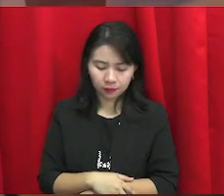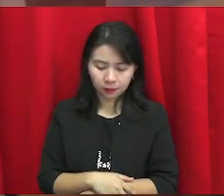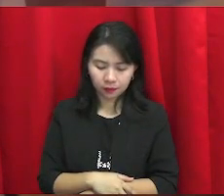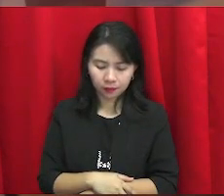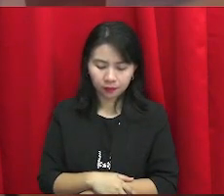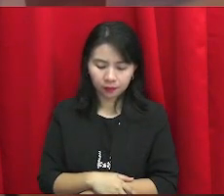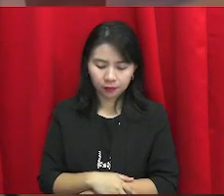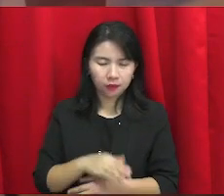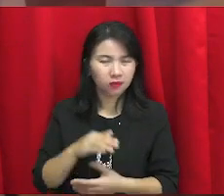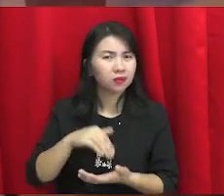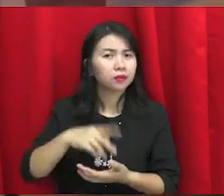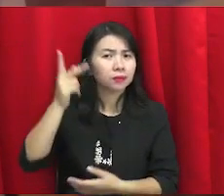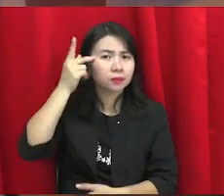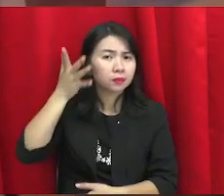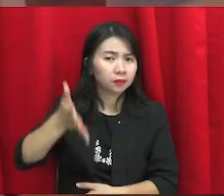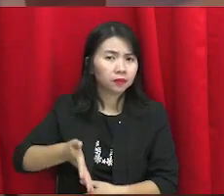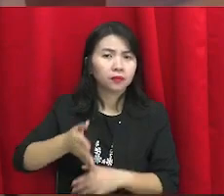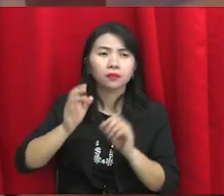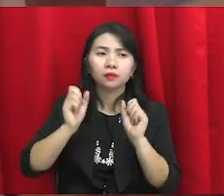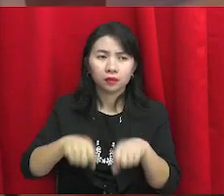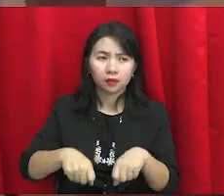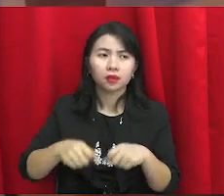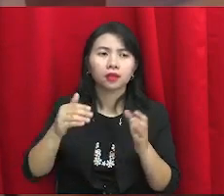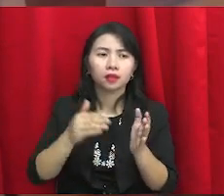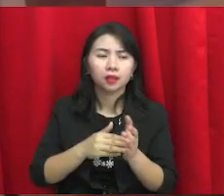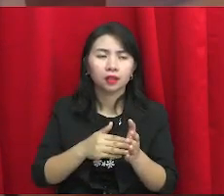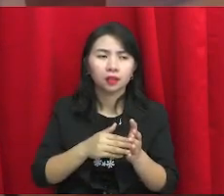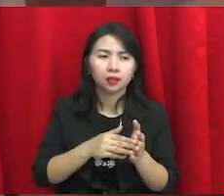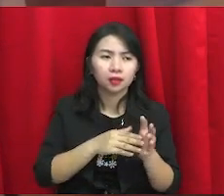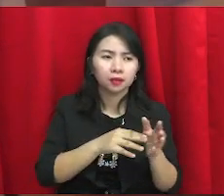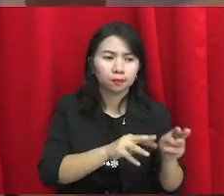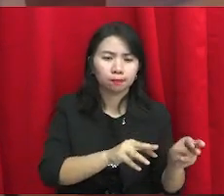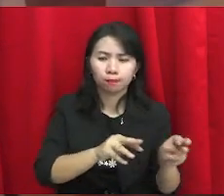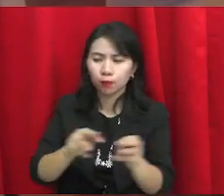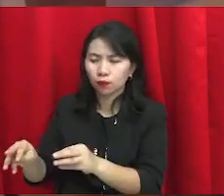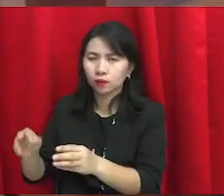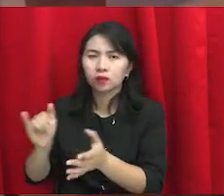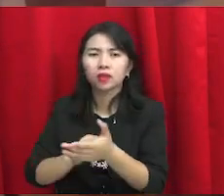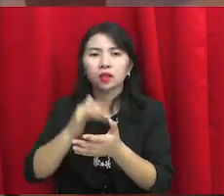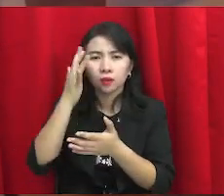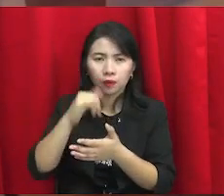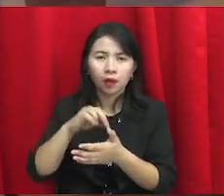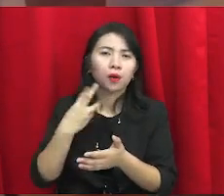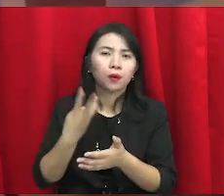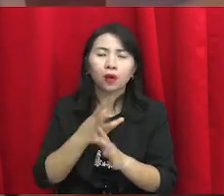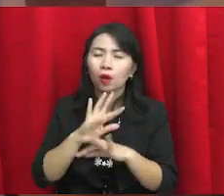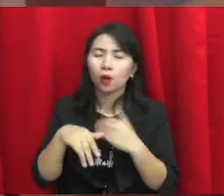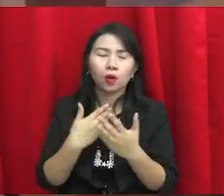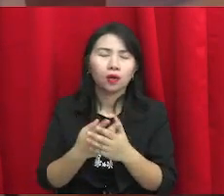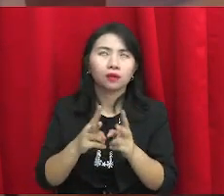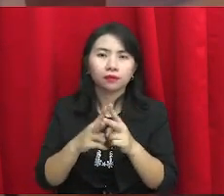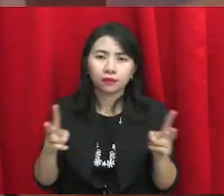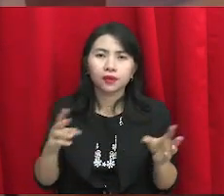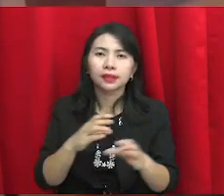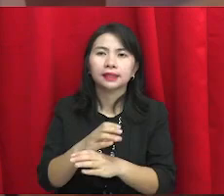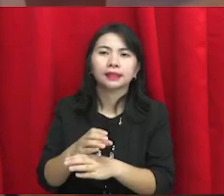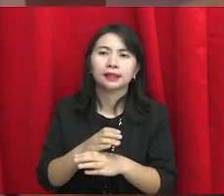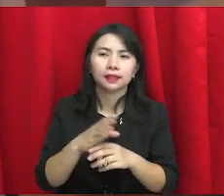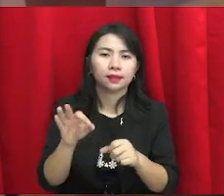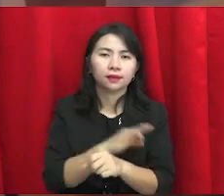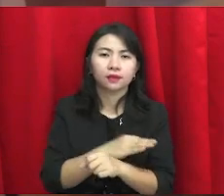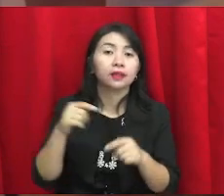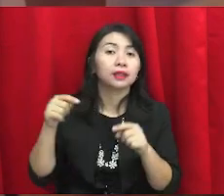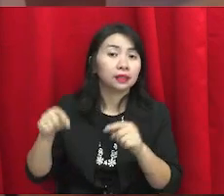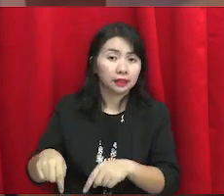ang pastor ay pwedeng maging ma-move. That's why we are very careful about it sa ating